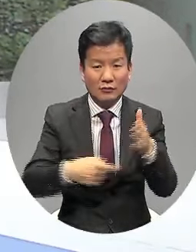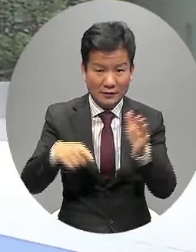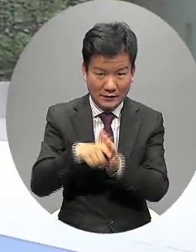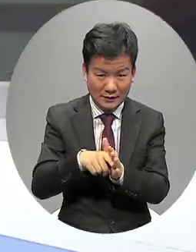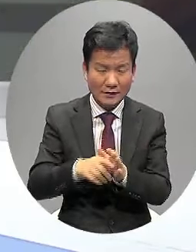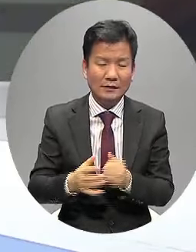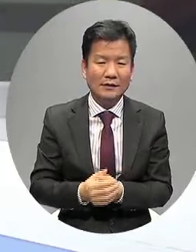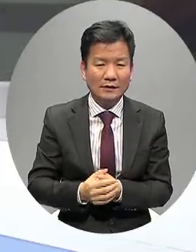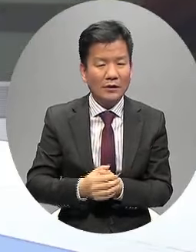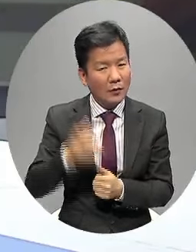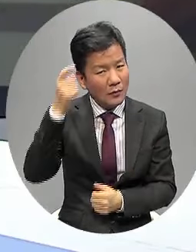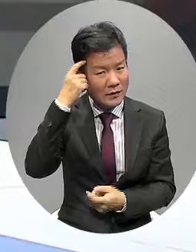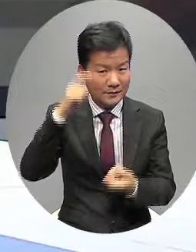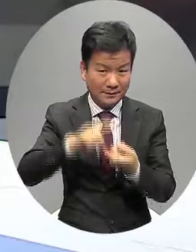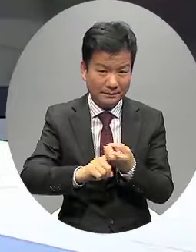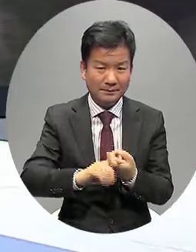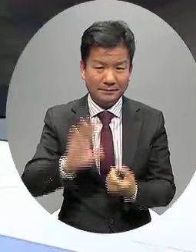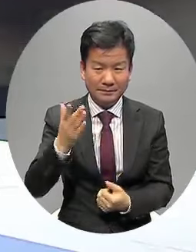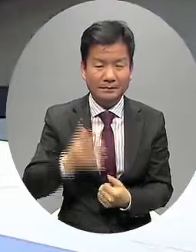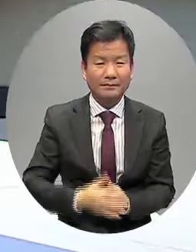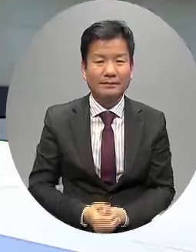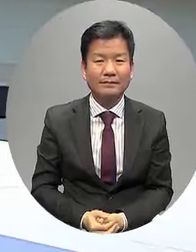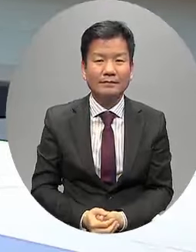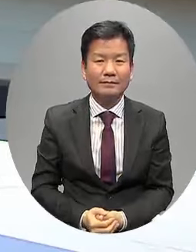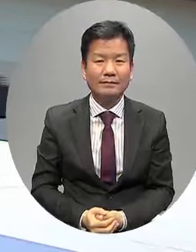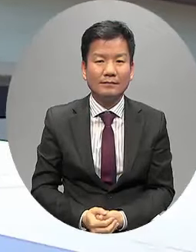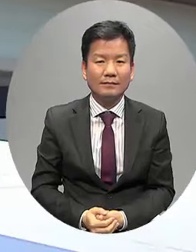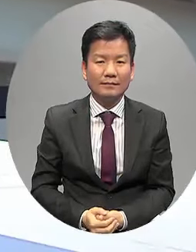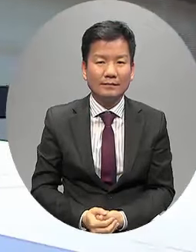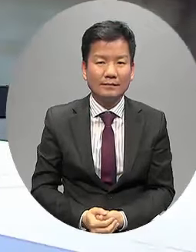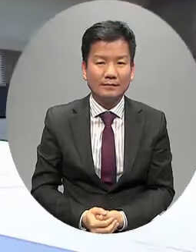수 있을지 주목됩니다. 이승준 기자가 보도합니다.